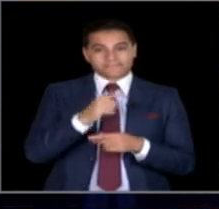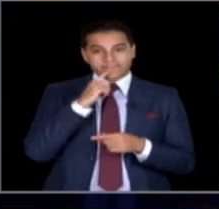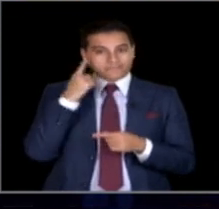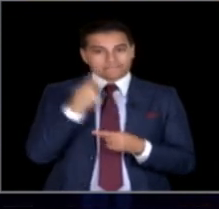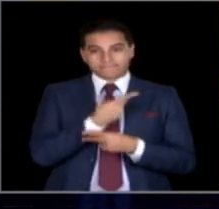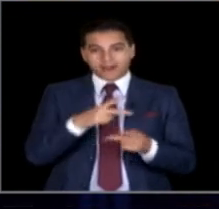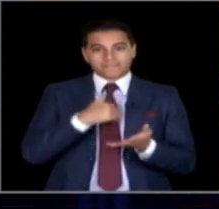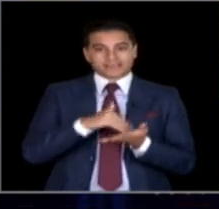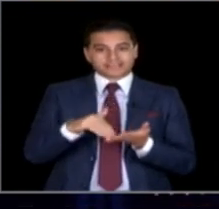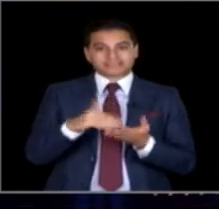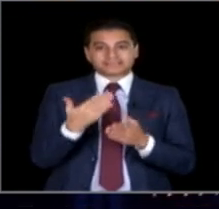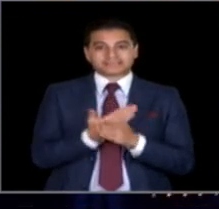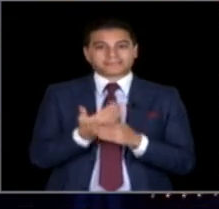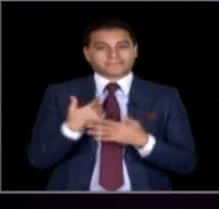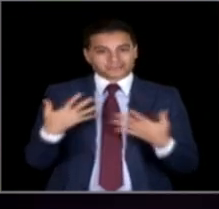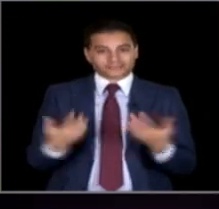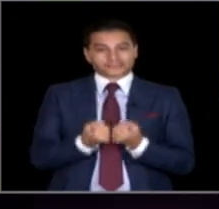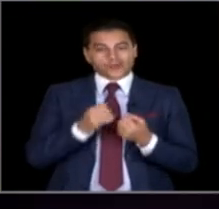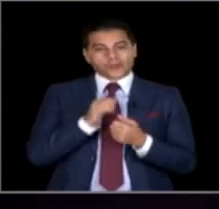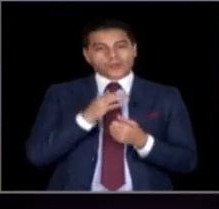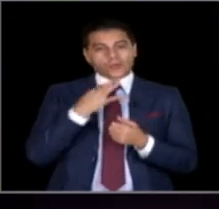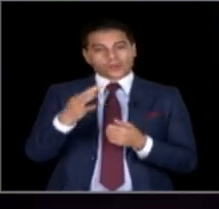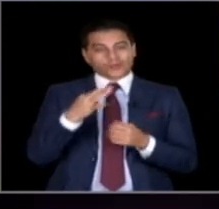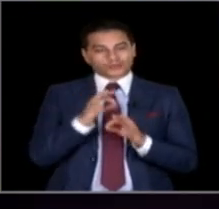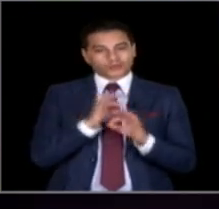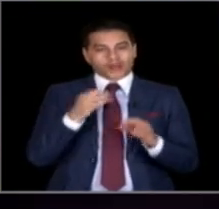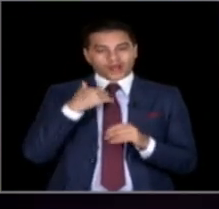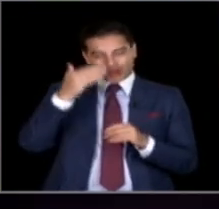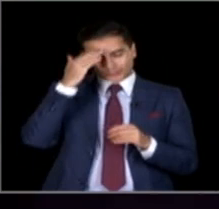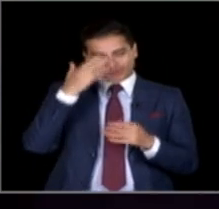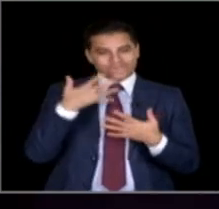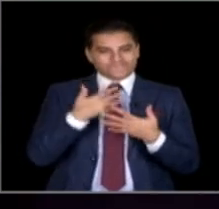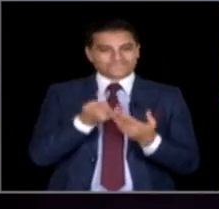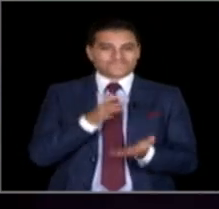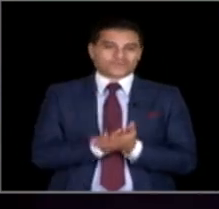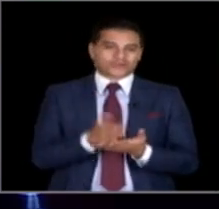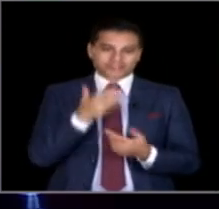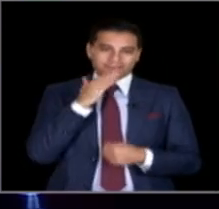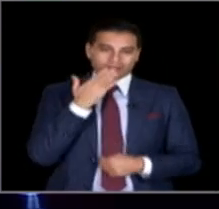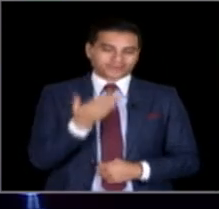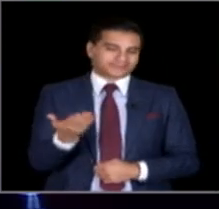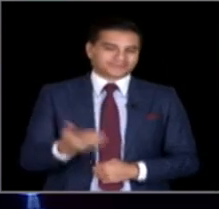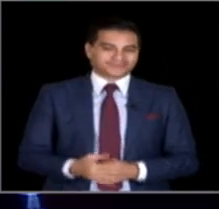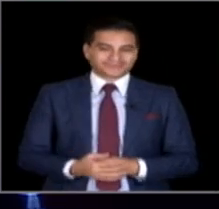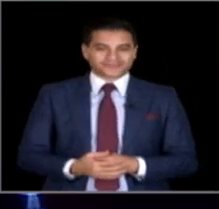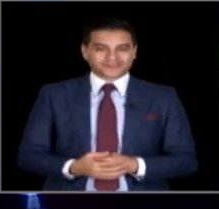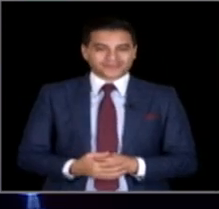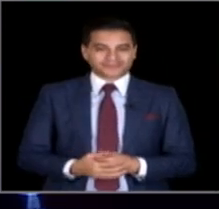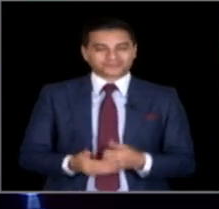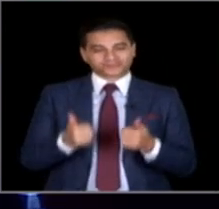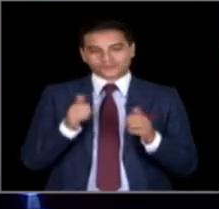اللي انا قدمت يعني واتقبلت، فدي تاني فرصه عظيمه ليا يعني. الحمد لله مبسوط فيها. حلو